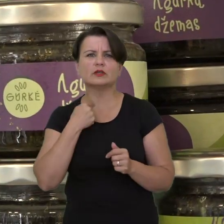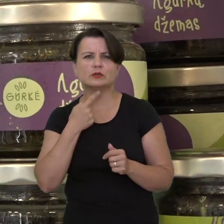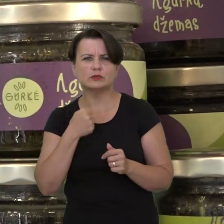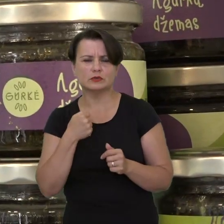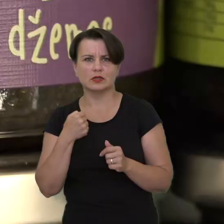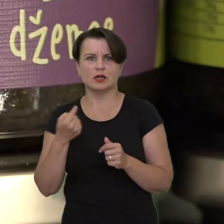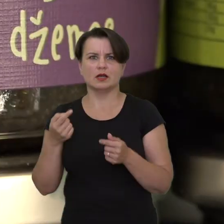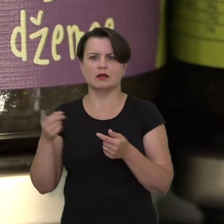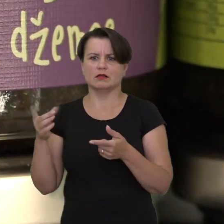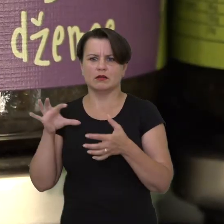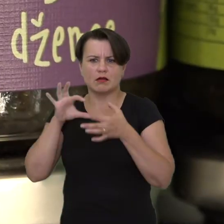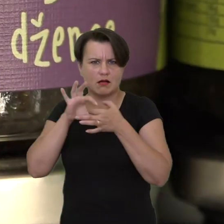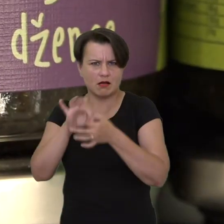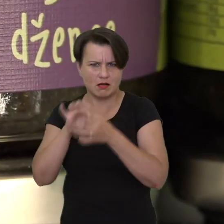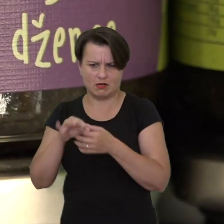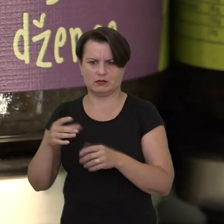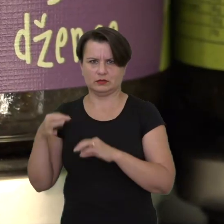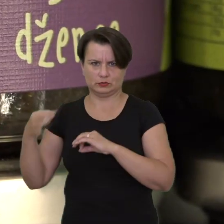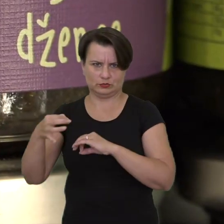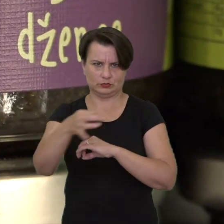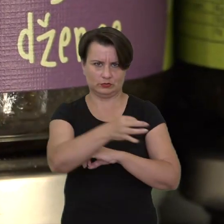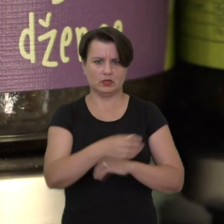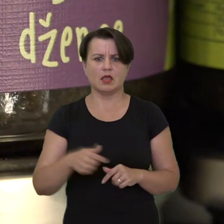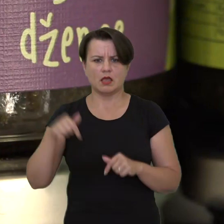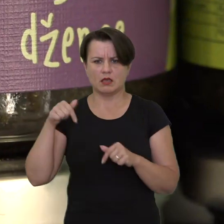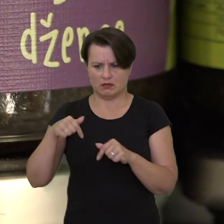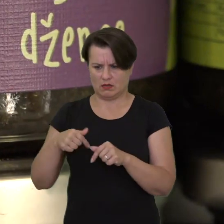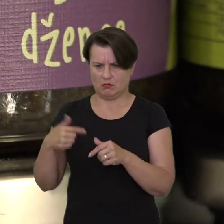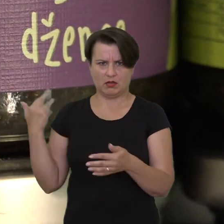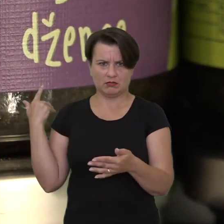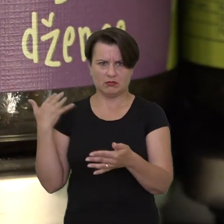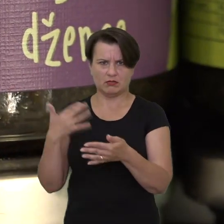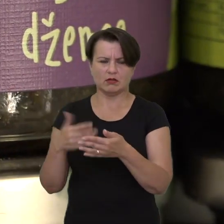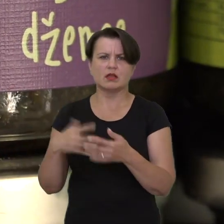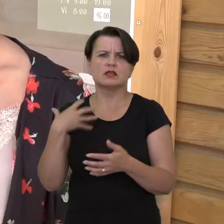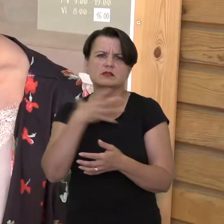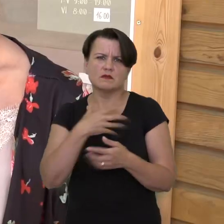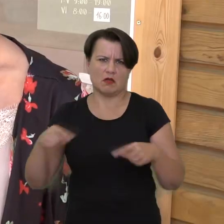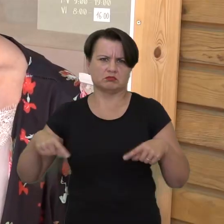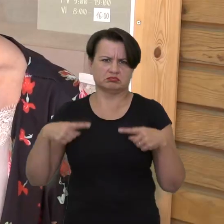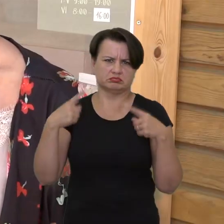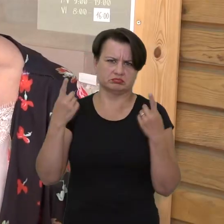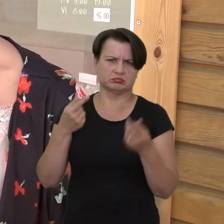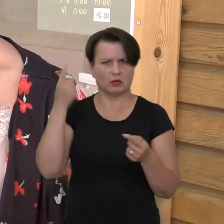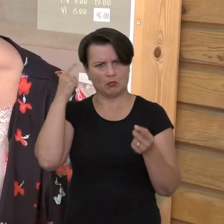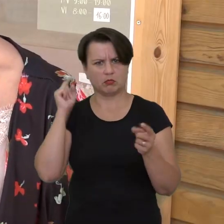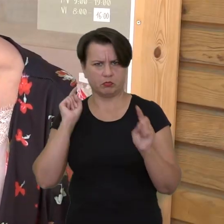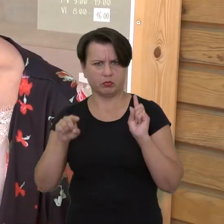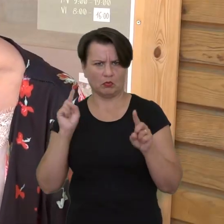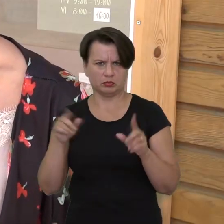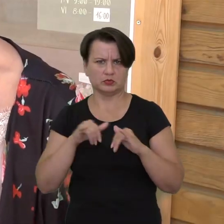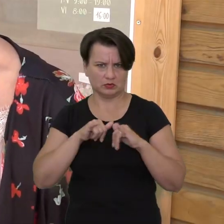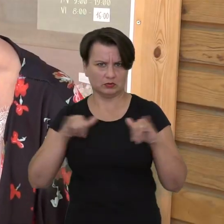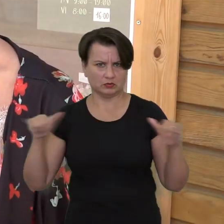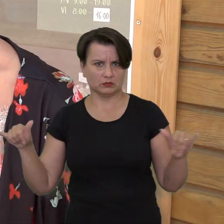Bet paskutiniu metu susidomėjimas kulinariniu paveldu jisai itin išaugo. Ir tai sąlygojo susidarymą